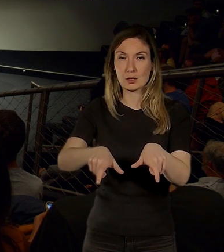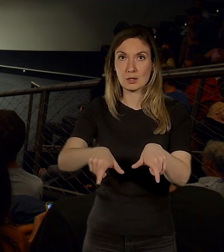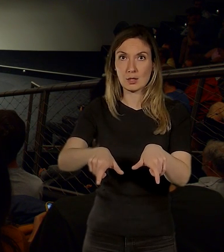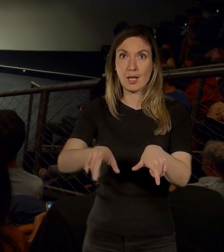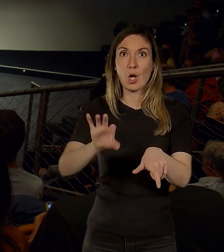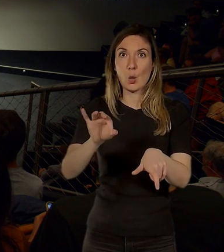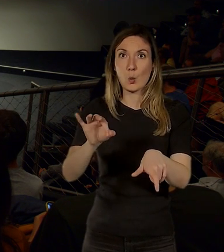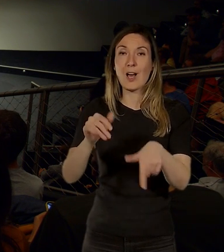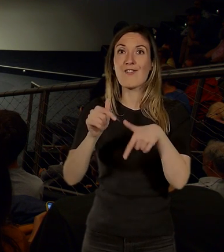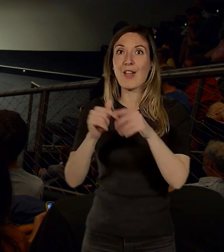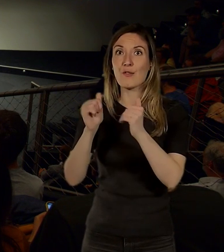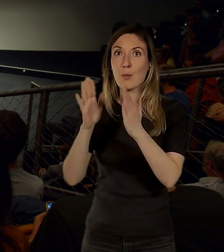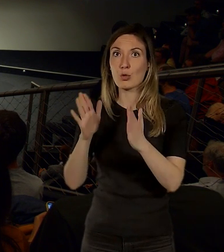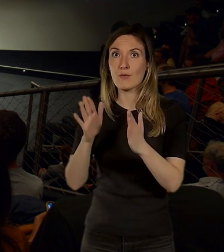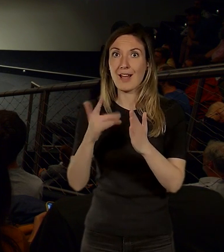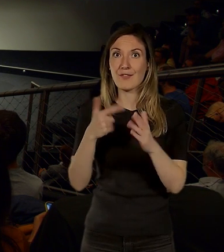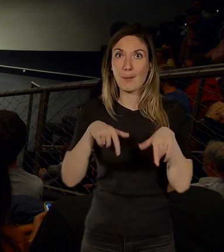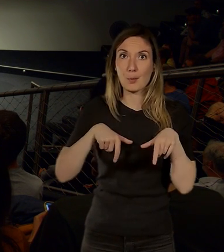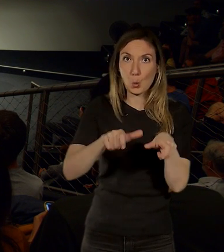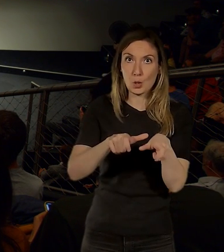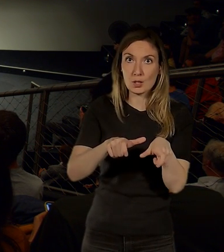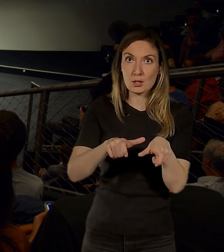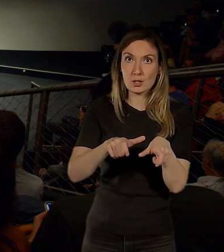Fantově budově. Jo, vy myslíte tohleto. Ano,